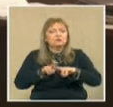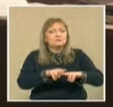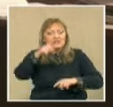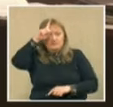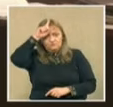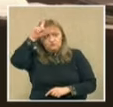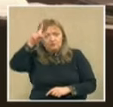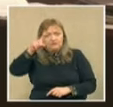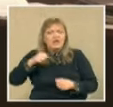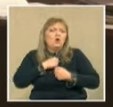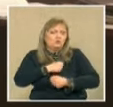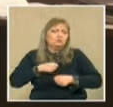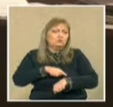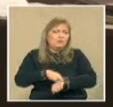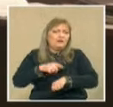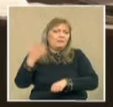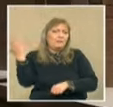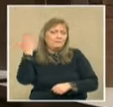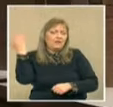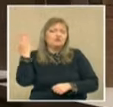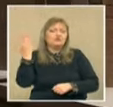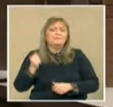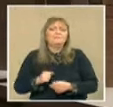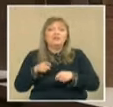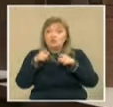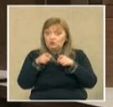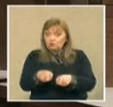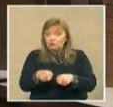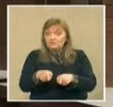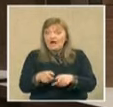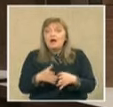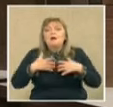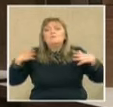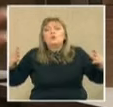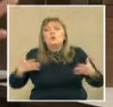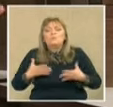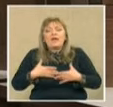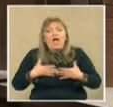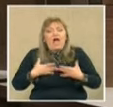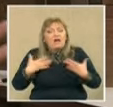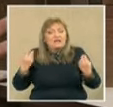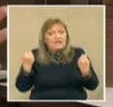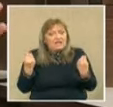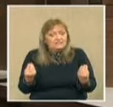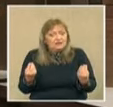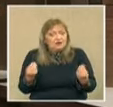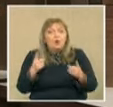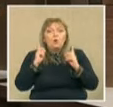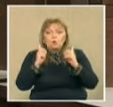То беше и трудно време. И това страшно много ми хареса, защото когато